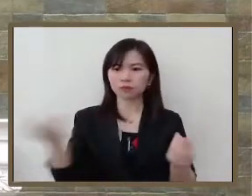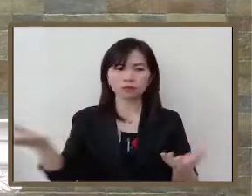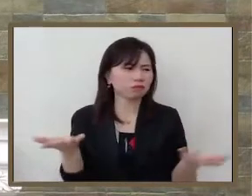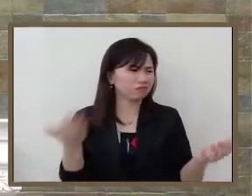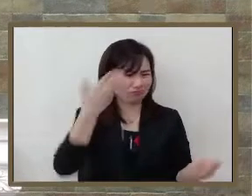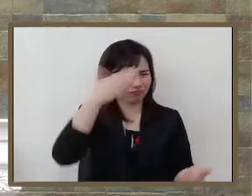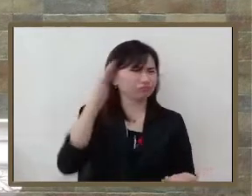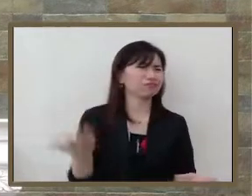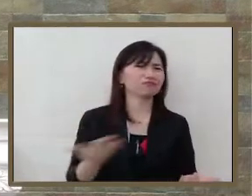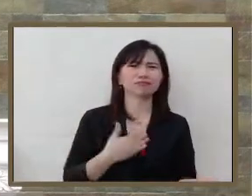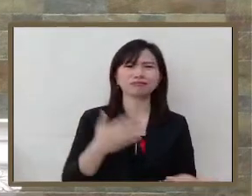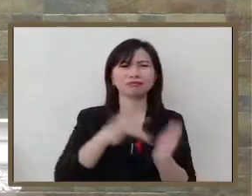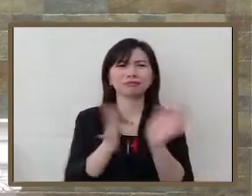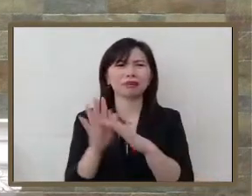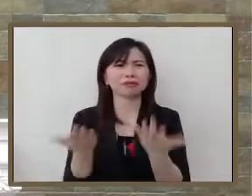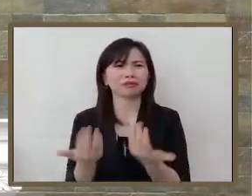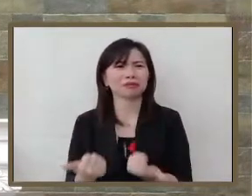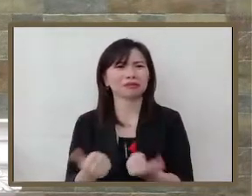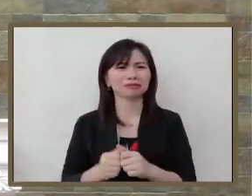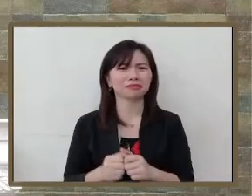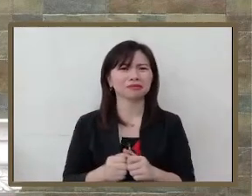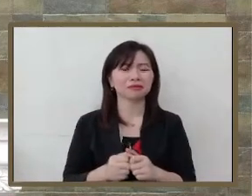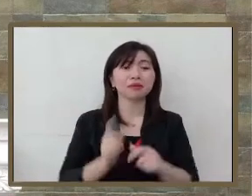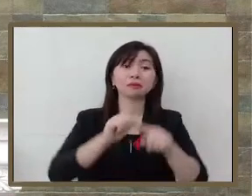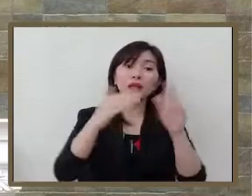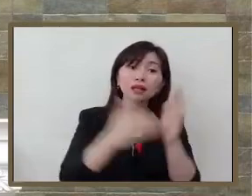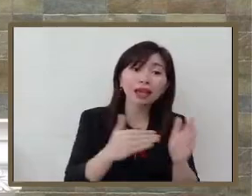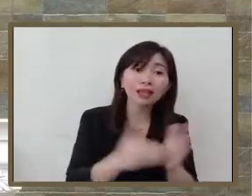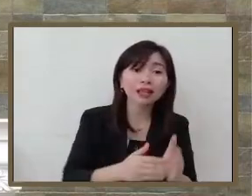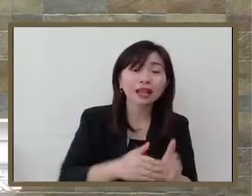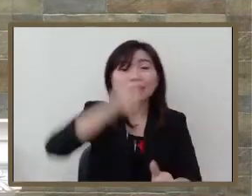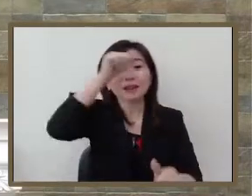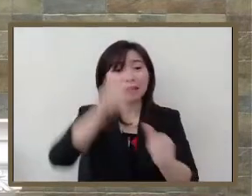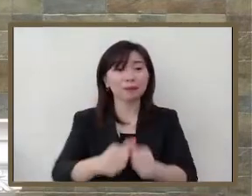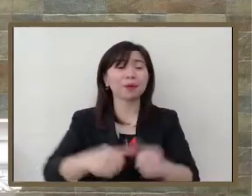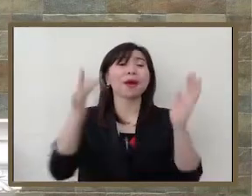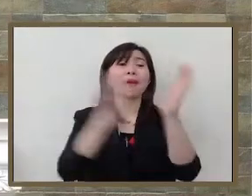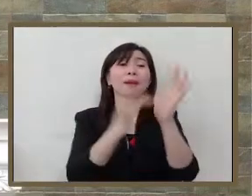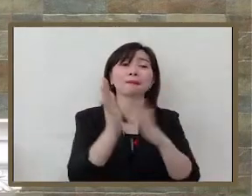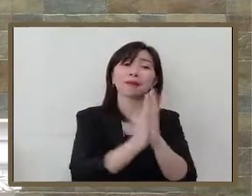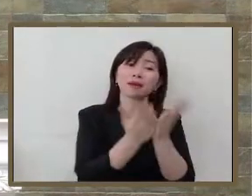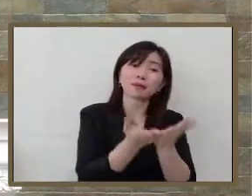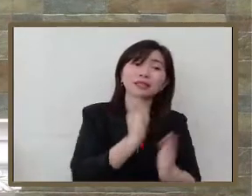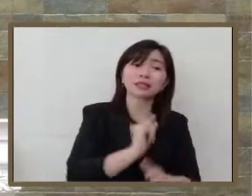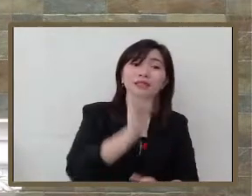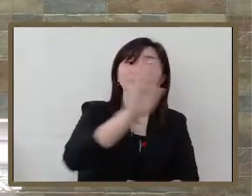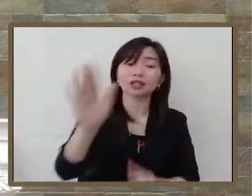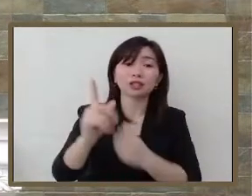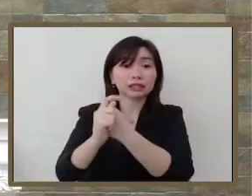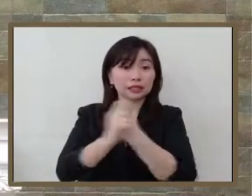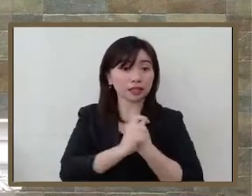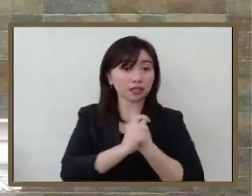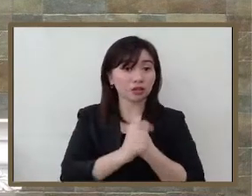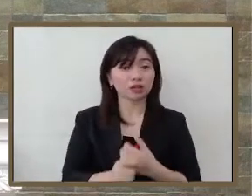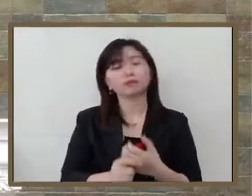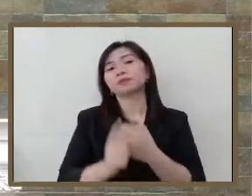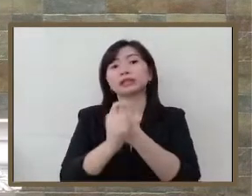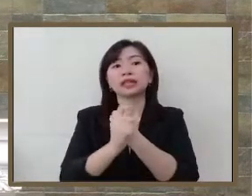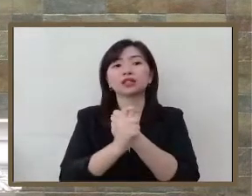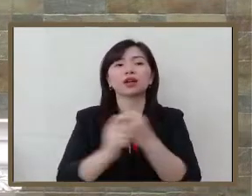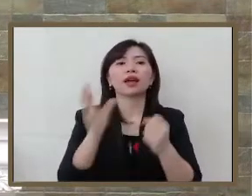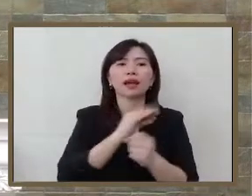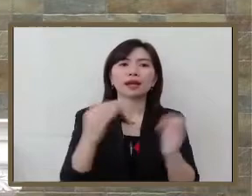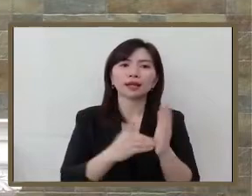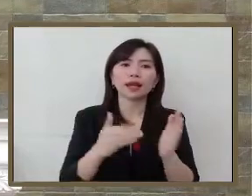Remember, this is your treasure. This is your treasure. This is your treasure, young people. It